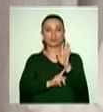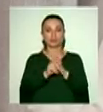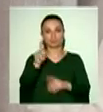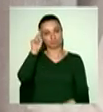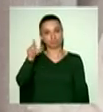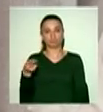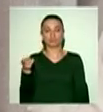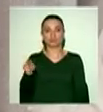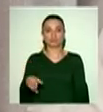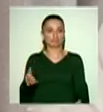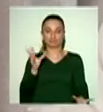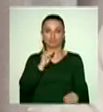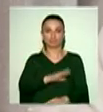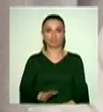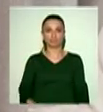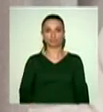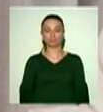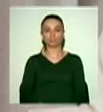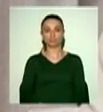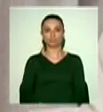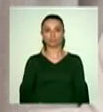შემდეგ კი ომი დაიწყო და ის გარდაიცვალა.